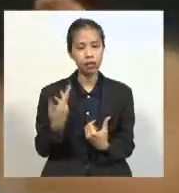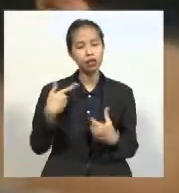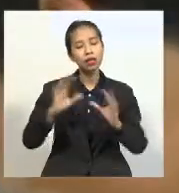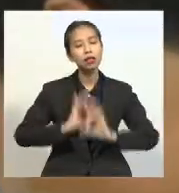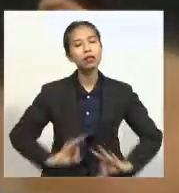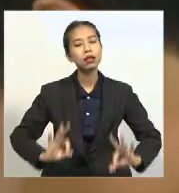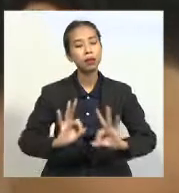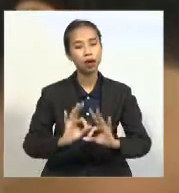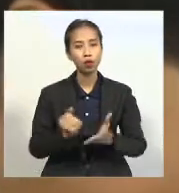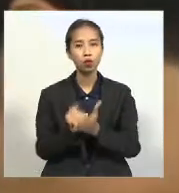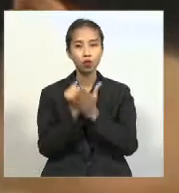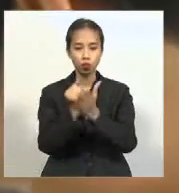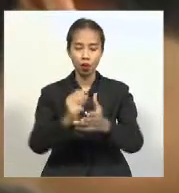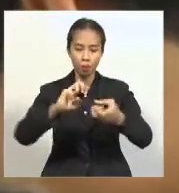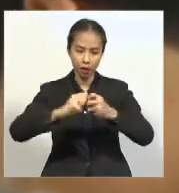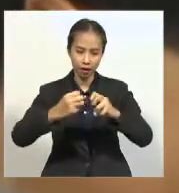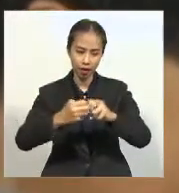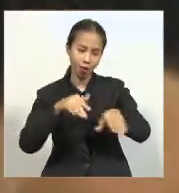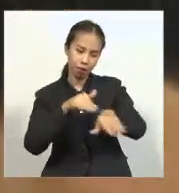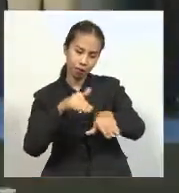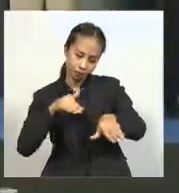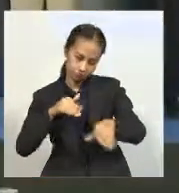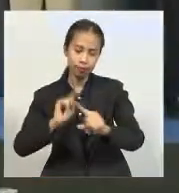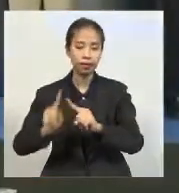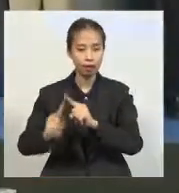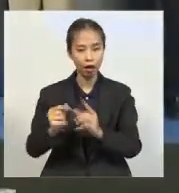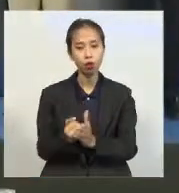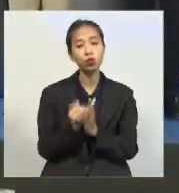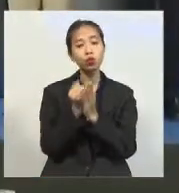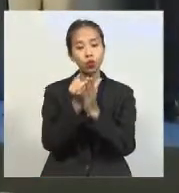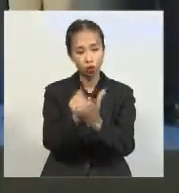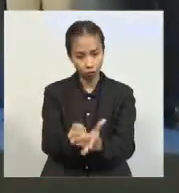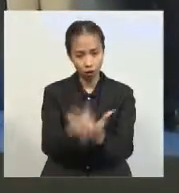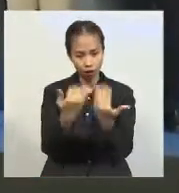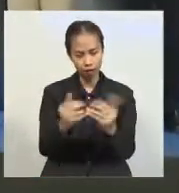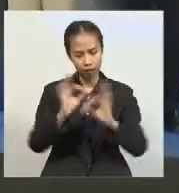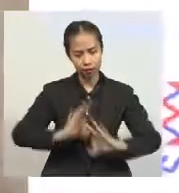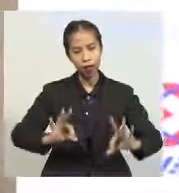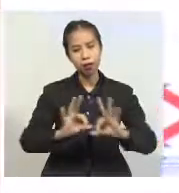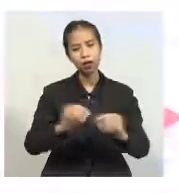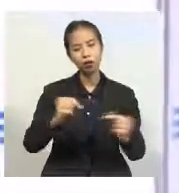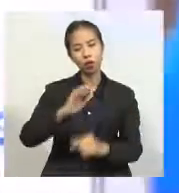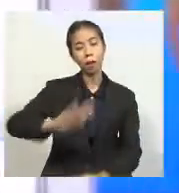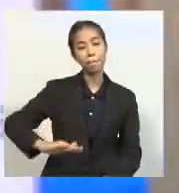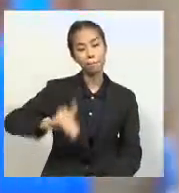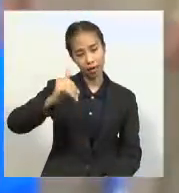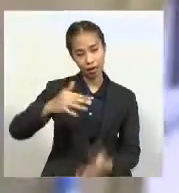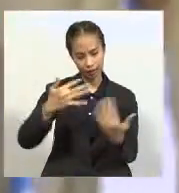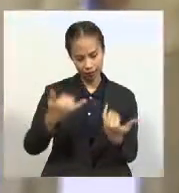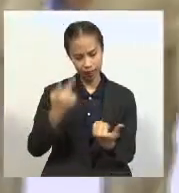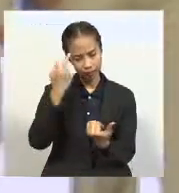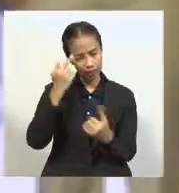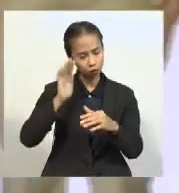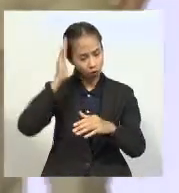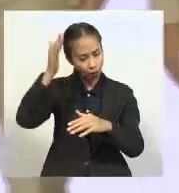ำคัญในการแก้ไขปัญหาการจราจรการยกระดับคุณภาพชีวิตโดยเฉพาะในเมืองหลวงแต่ก็ต้องกระจายไปยังต่างจังหวัดด้ว